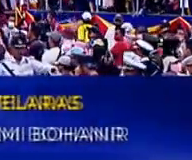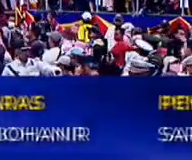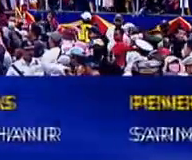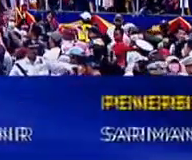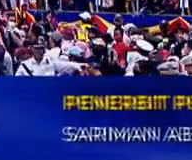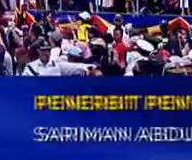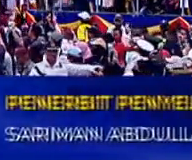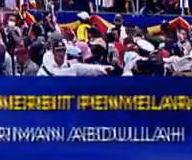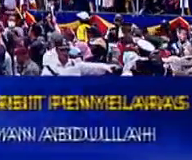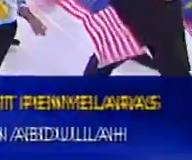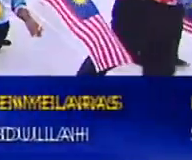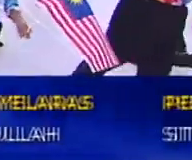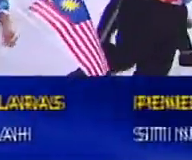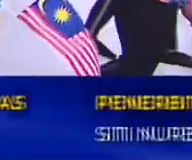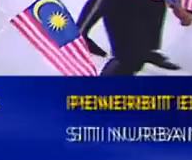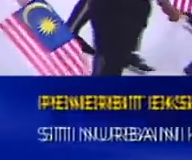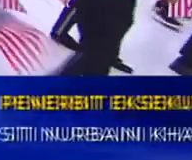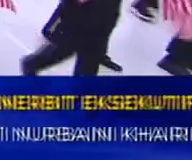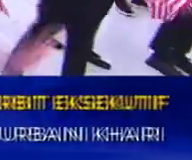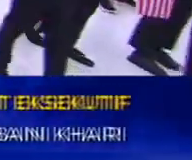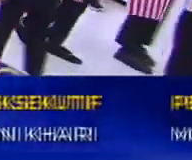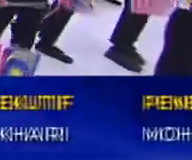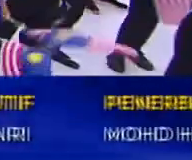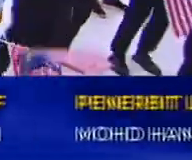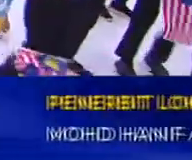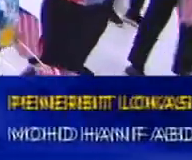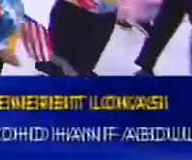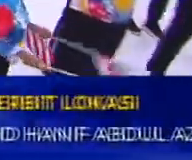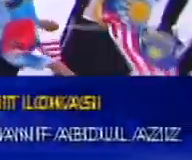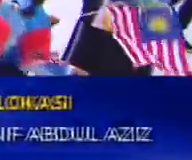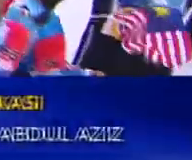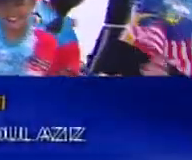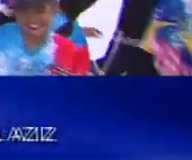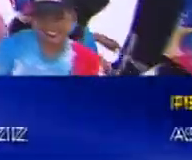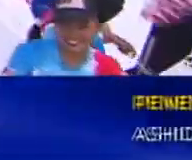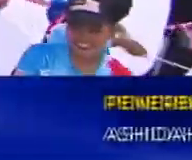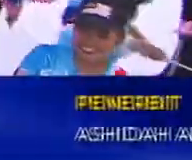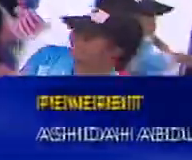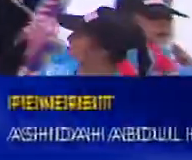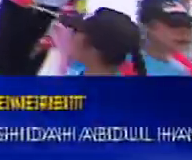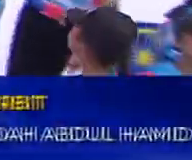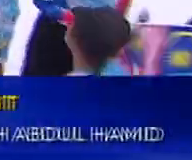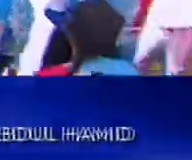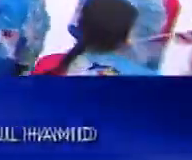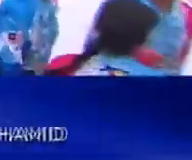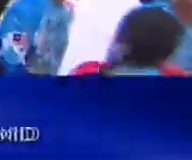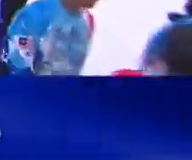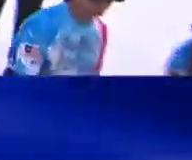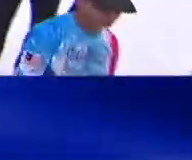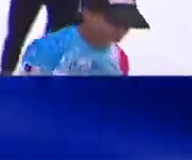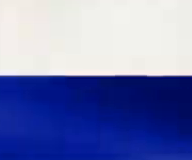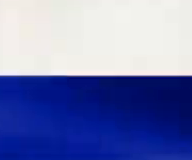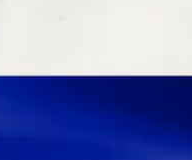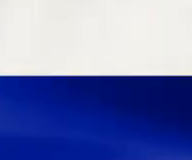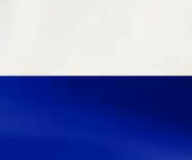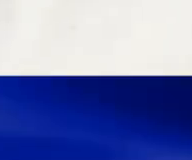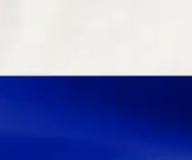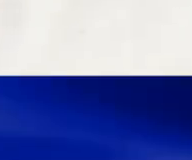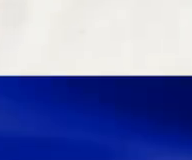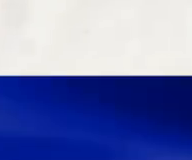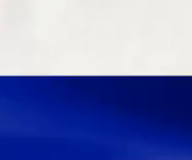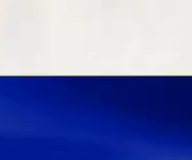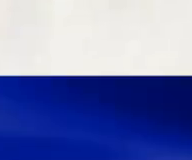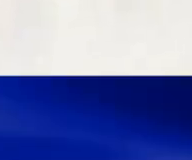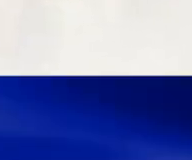Keluarga Malaysia. Terima kasih. Kita jumpa masa hadapan. Assalamualaikum